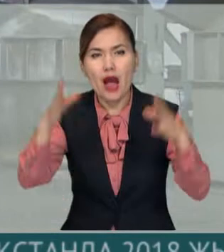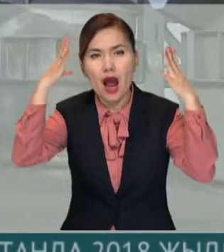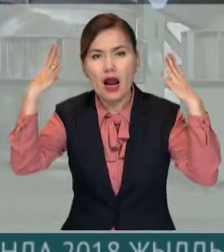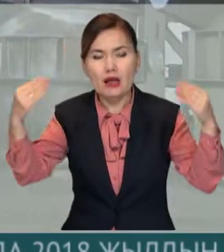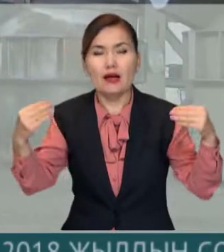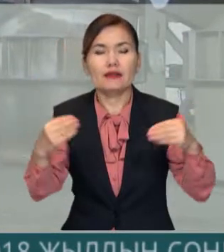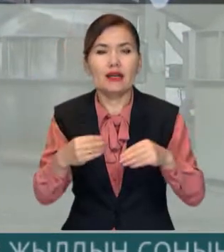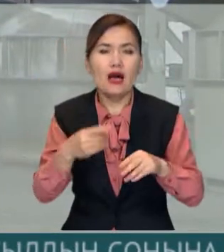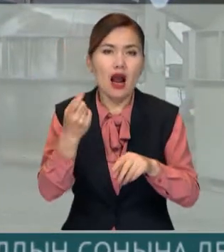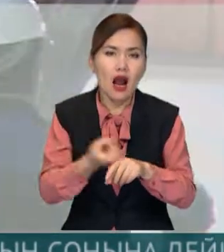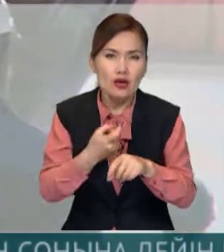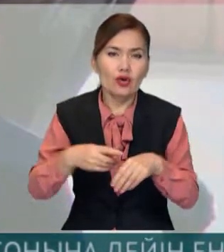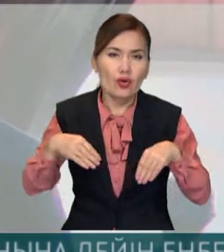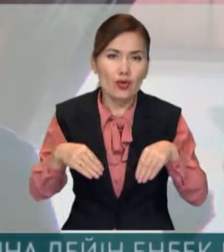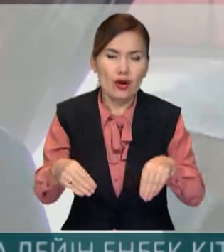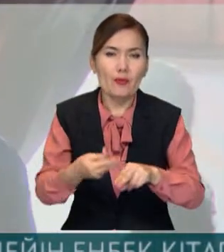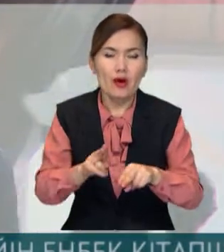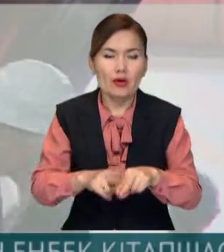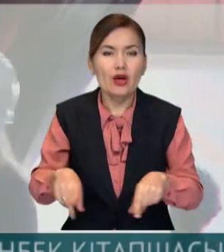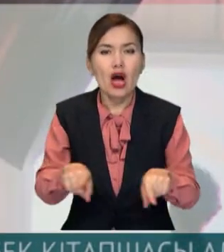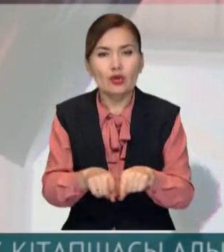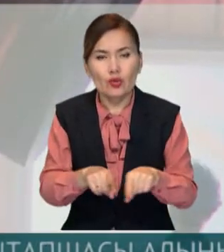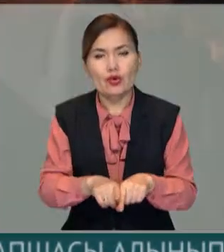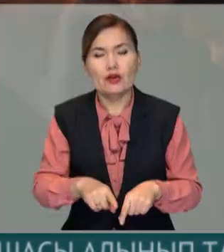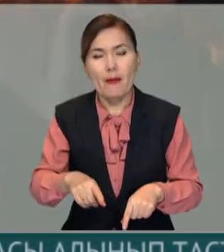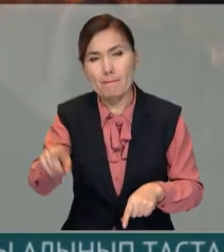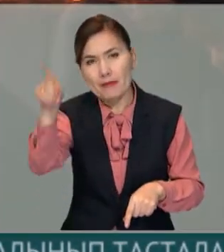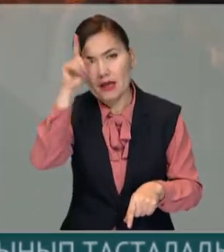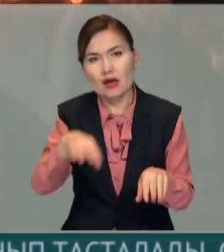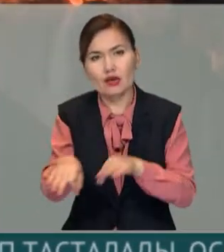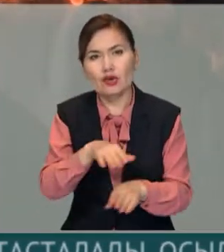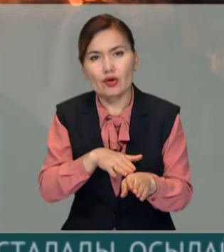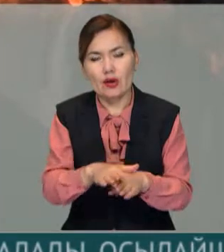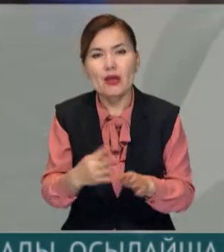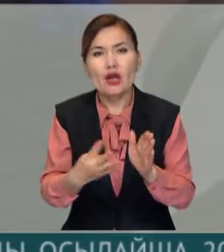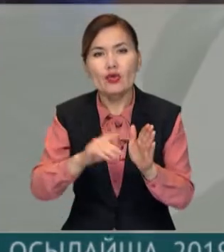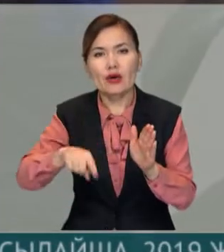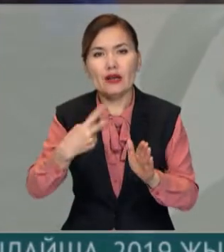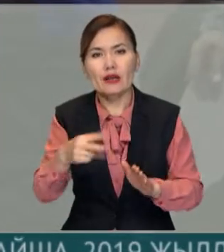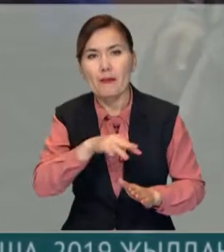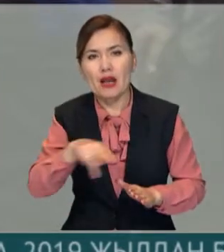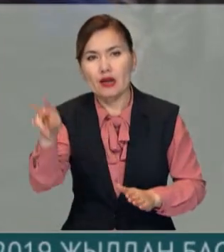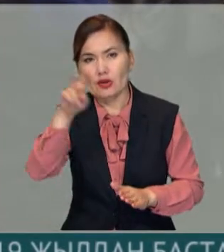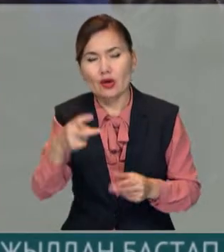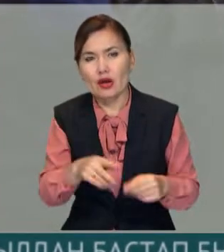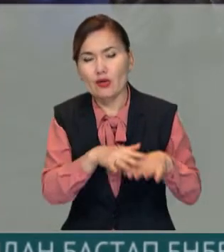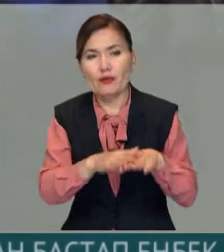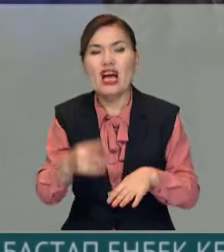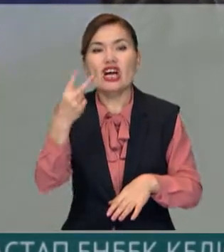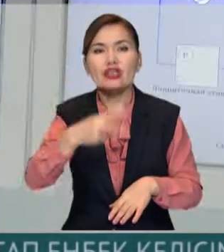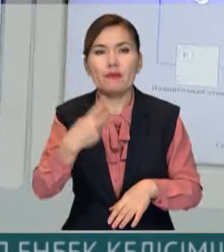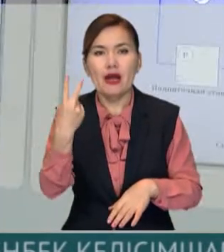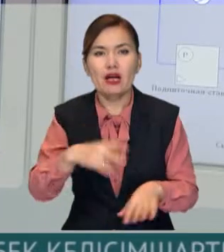фирмасы және бельгиялық сапалы әк өндіру жобалары бар. Құны 9,2 миллиард доллар болатын тағы 22